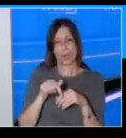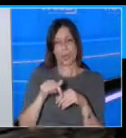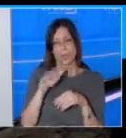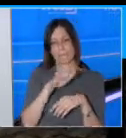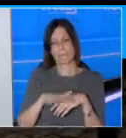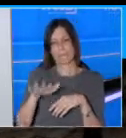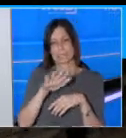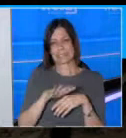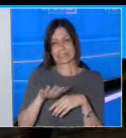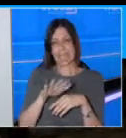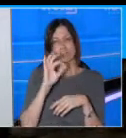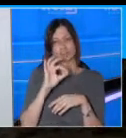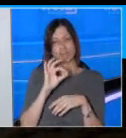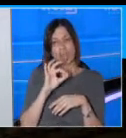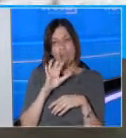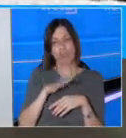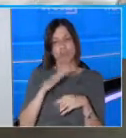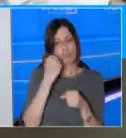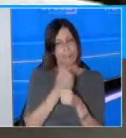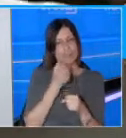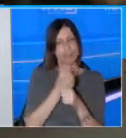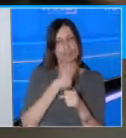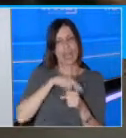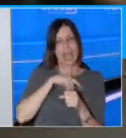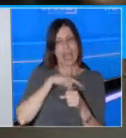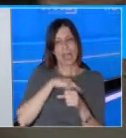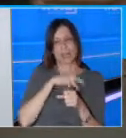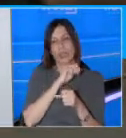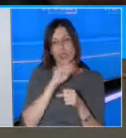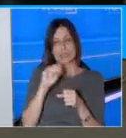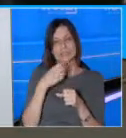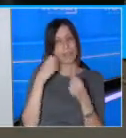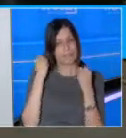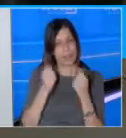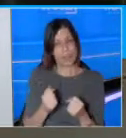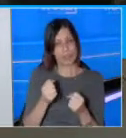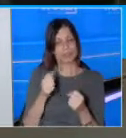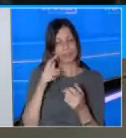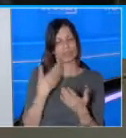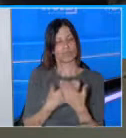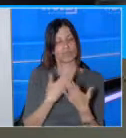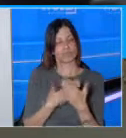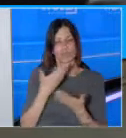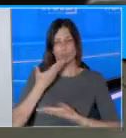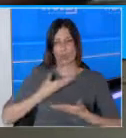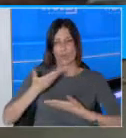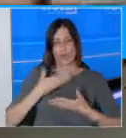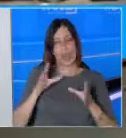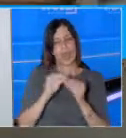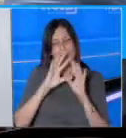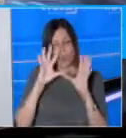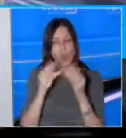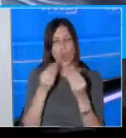בזירה של הרשות המבצעת שאחראית על התחום הביטחוני, זה הוכח, שיתוף הפעולה עם כל